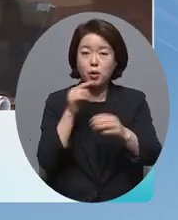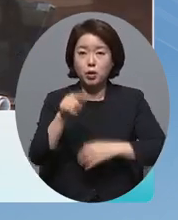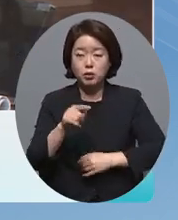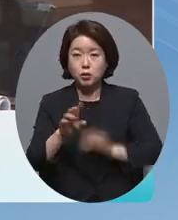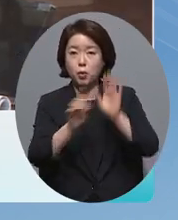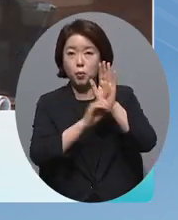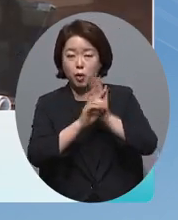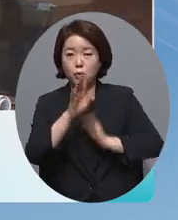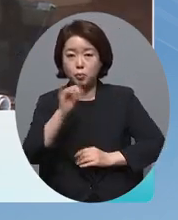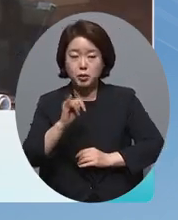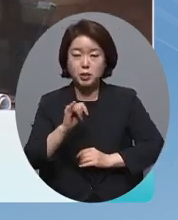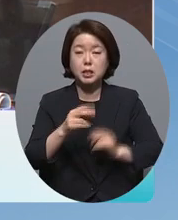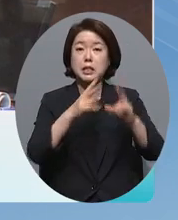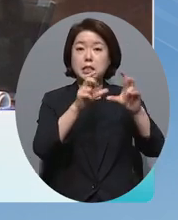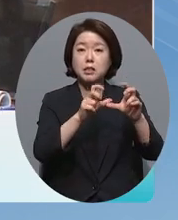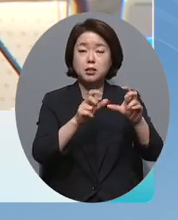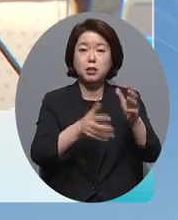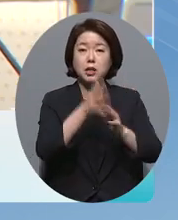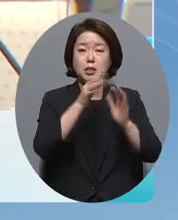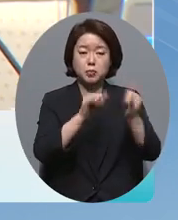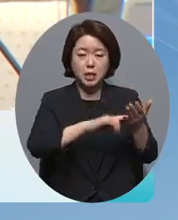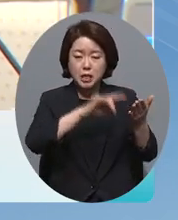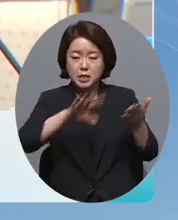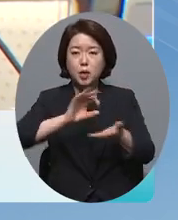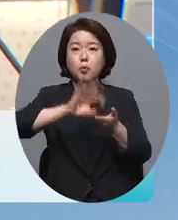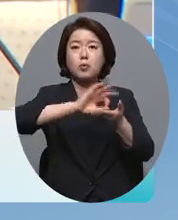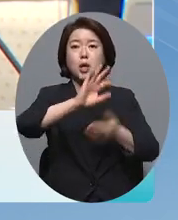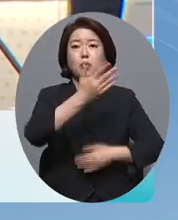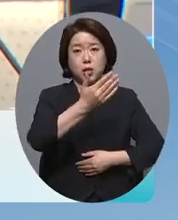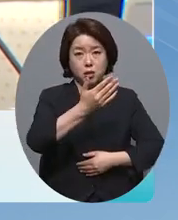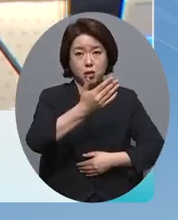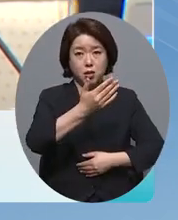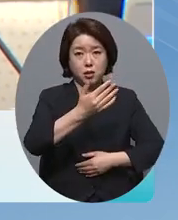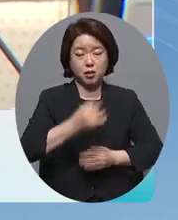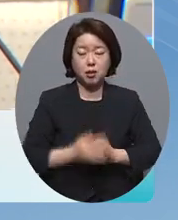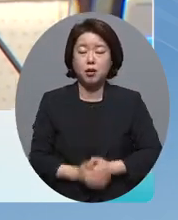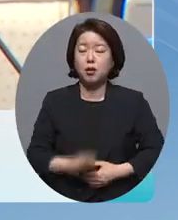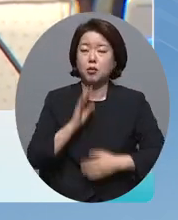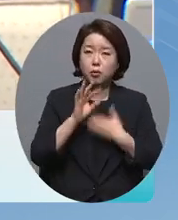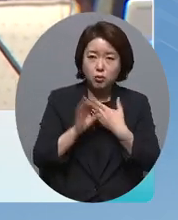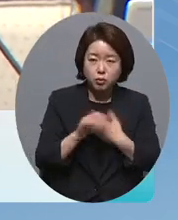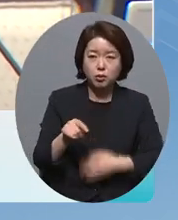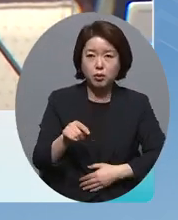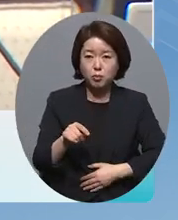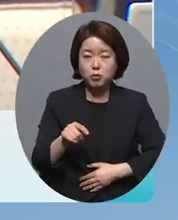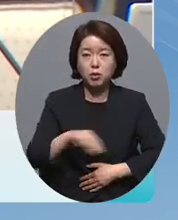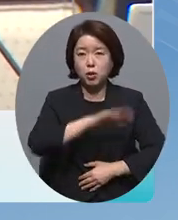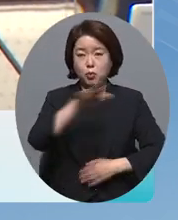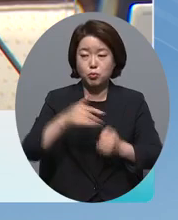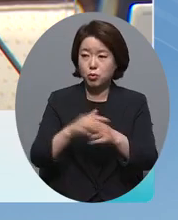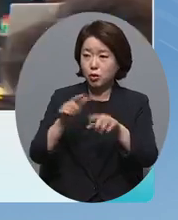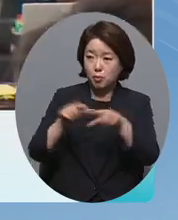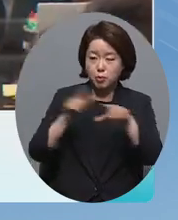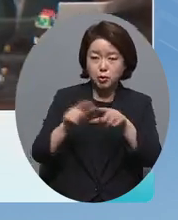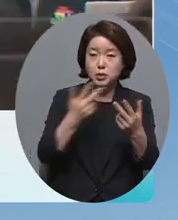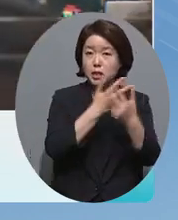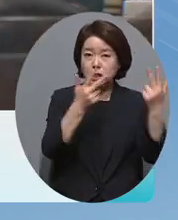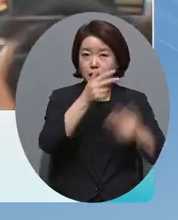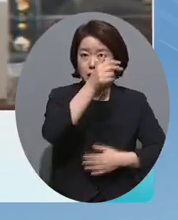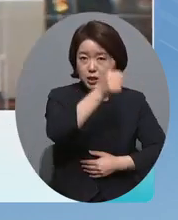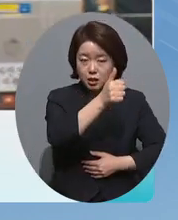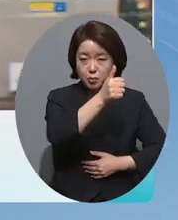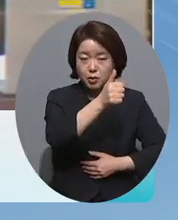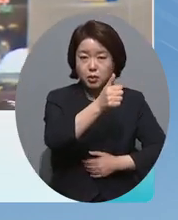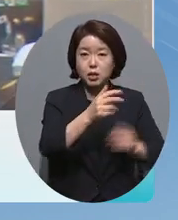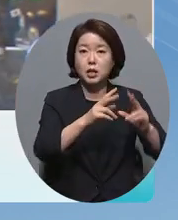그 광고비는 성남 시민들의 재정으로 세금으로 충당을 해야 될 일입니다 그렇기 때문에 주로 우리가 평소에도 이재명 그 전